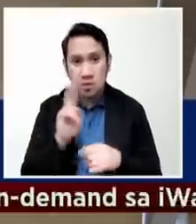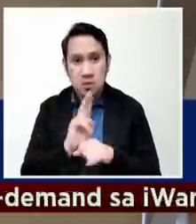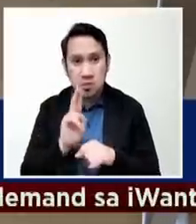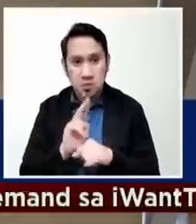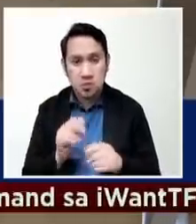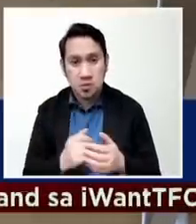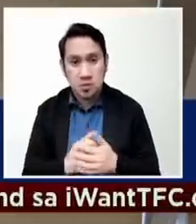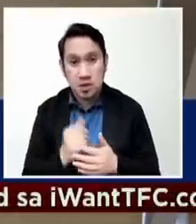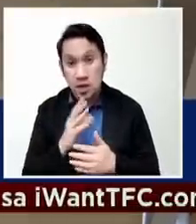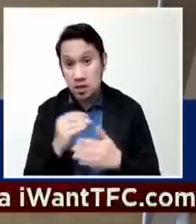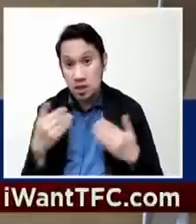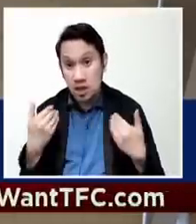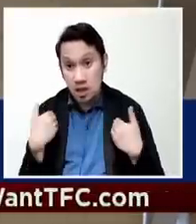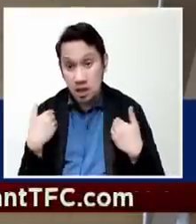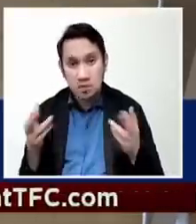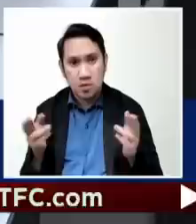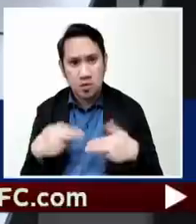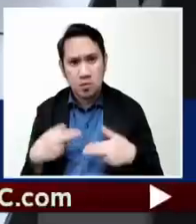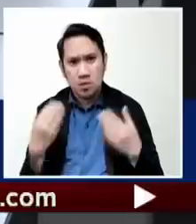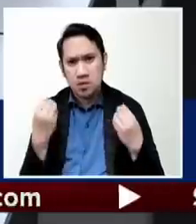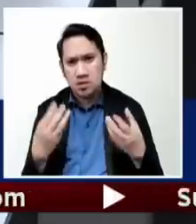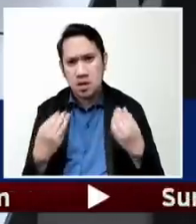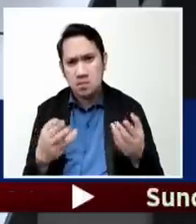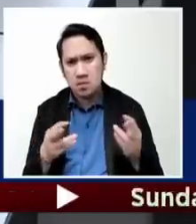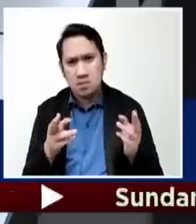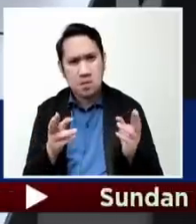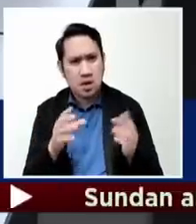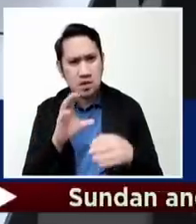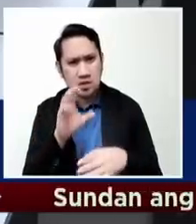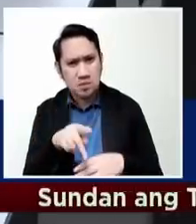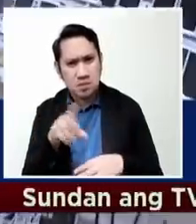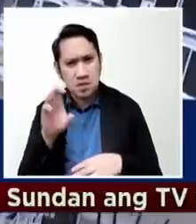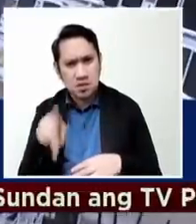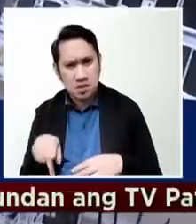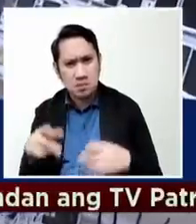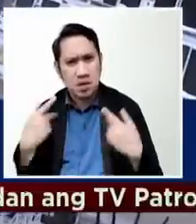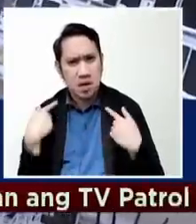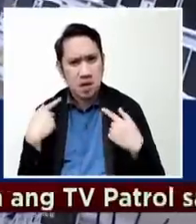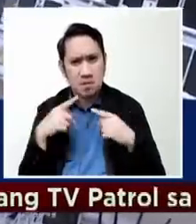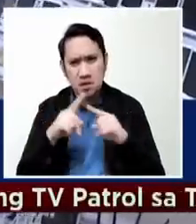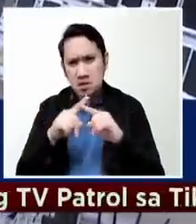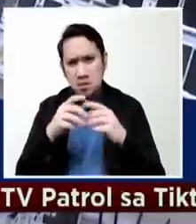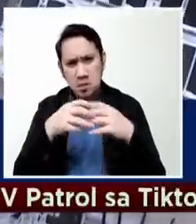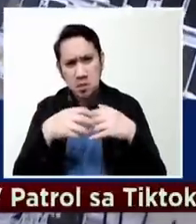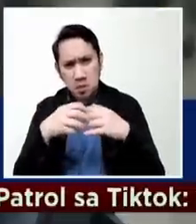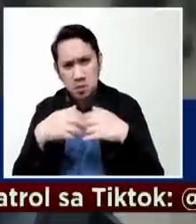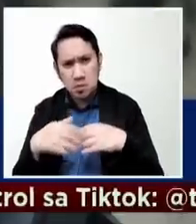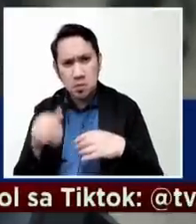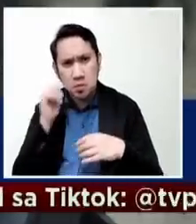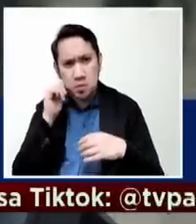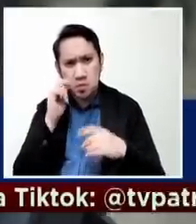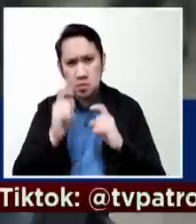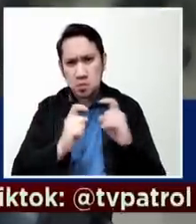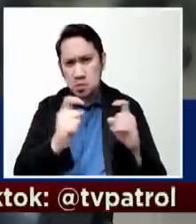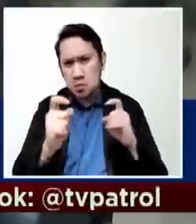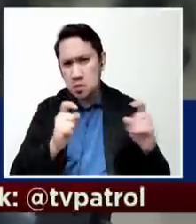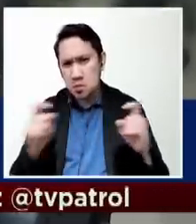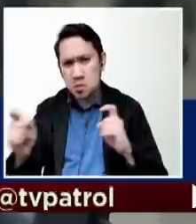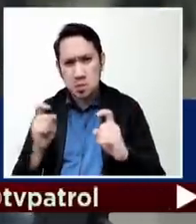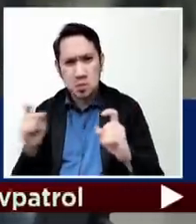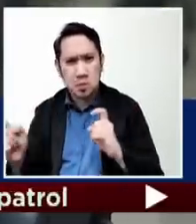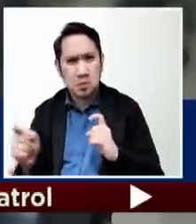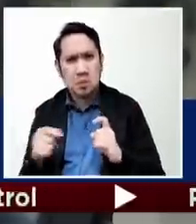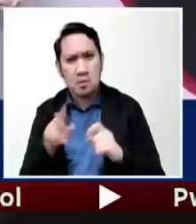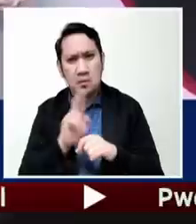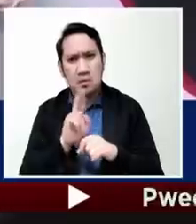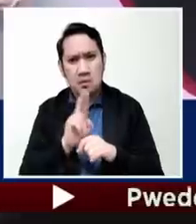May isang kwarto na puno ng maraming cellphones at makina na ginagamit pa umano pang text blast. Dito din umano